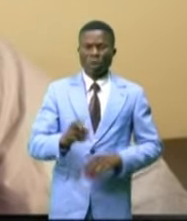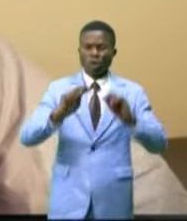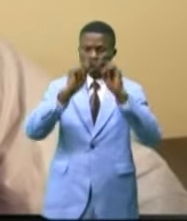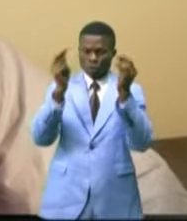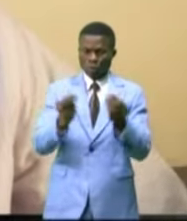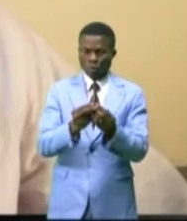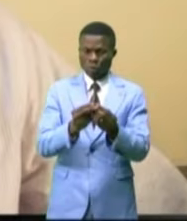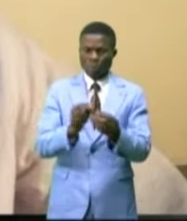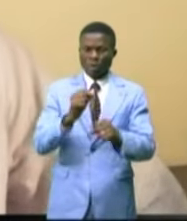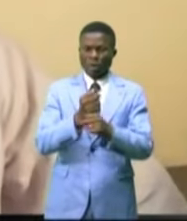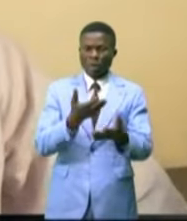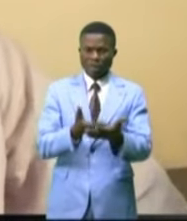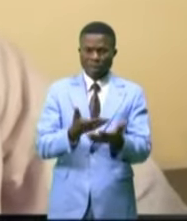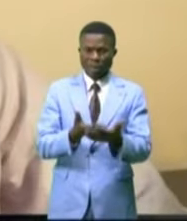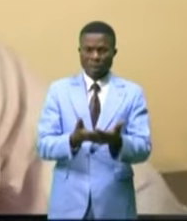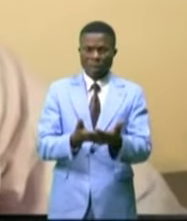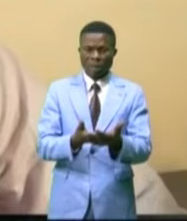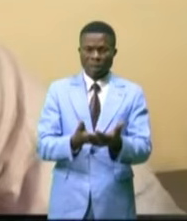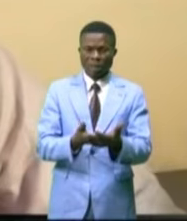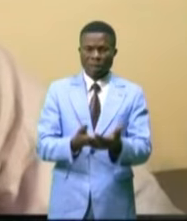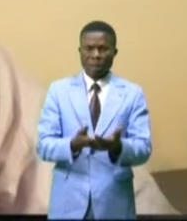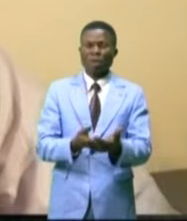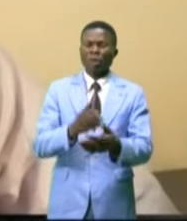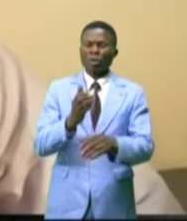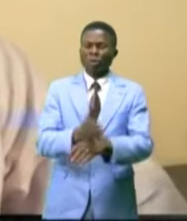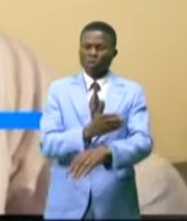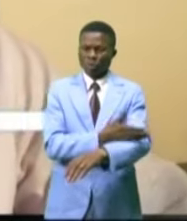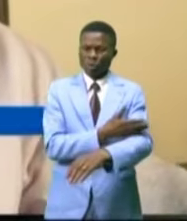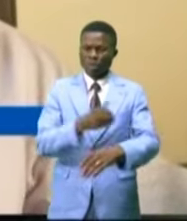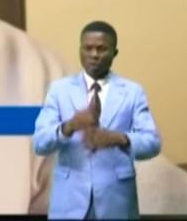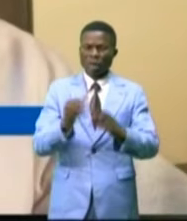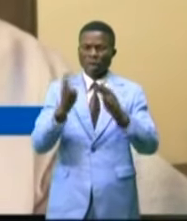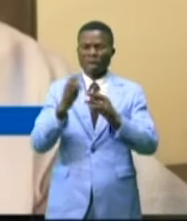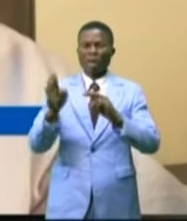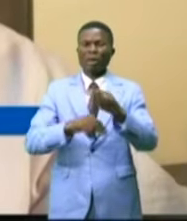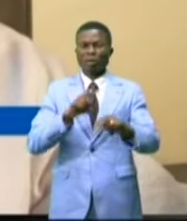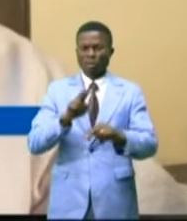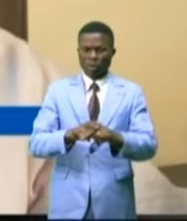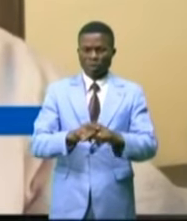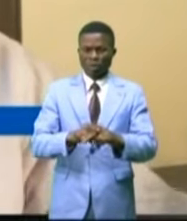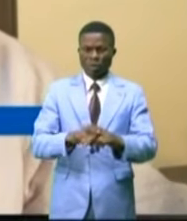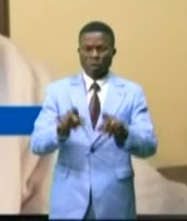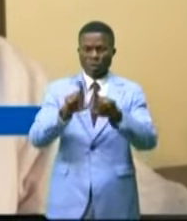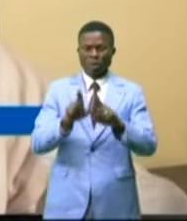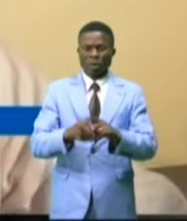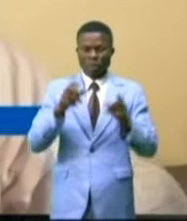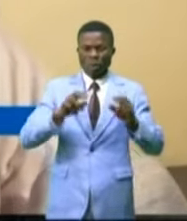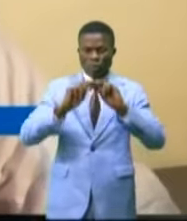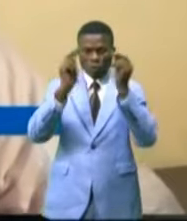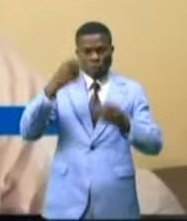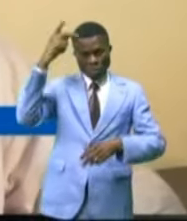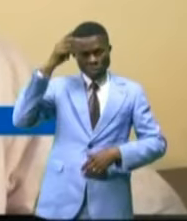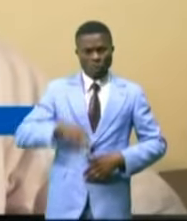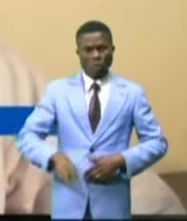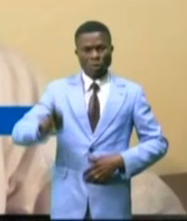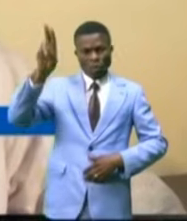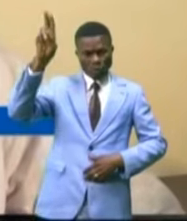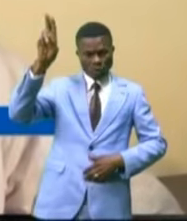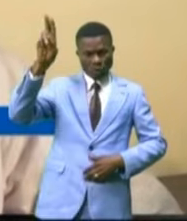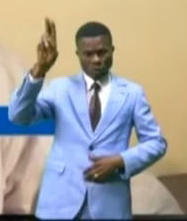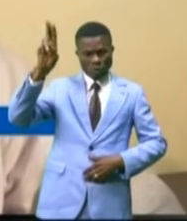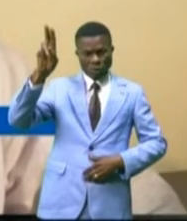formelle de la majorité va se dégager au sein de l'Assemblée nationale et que l'UDP sera le faire des